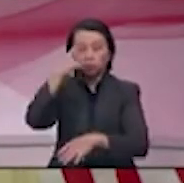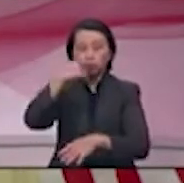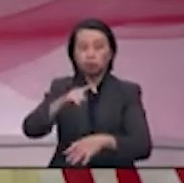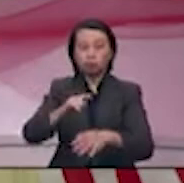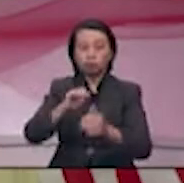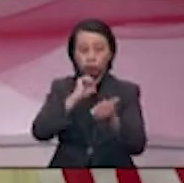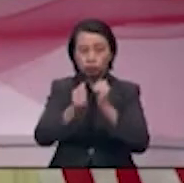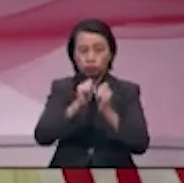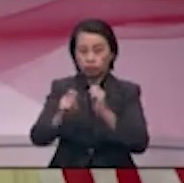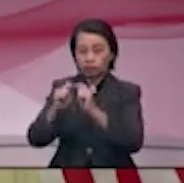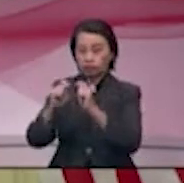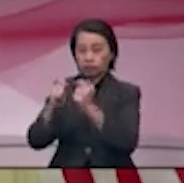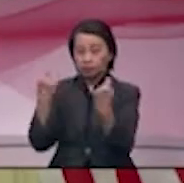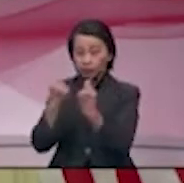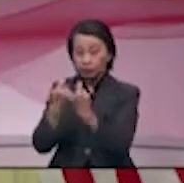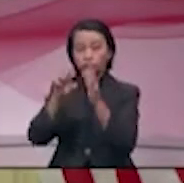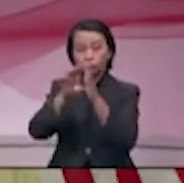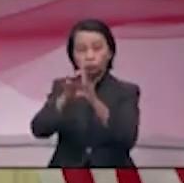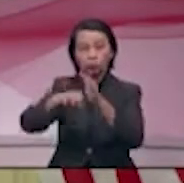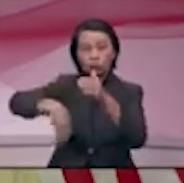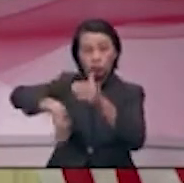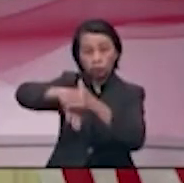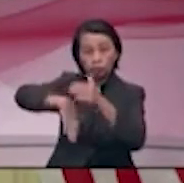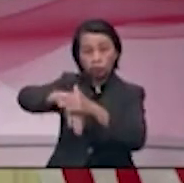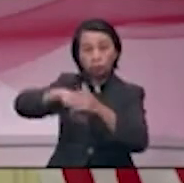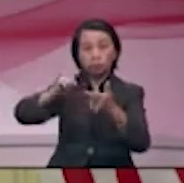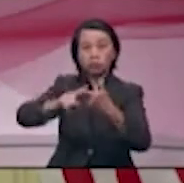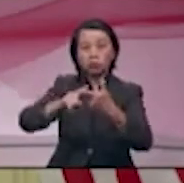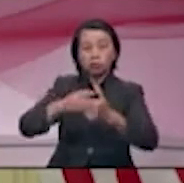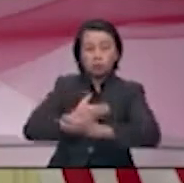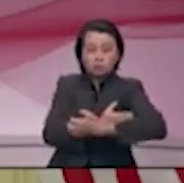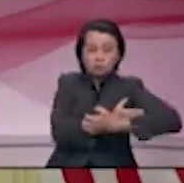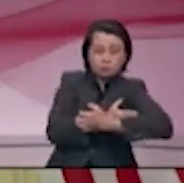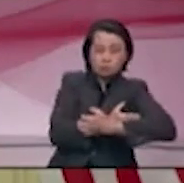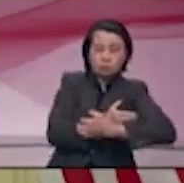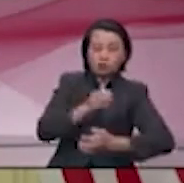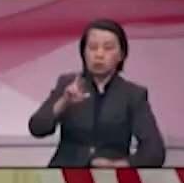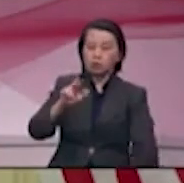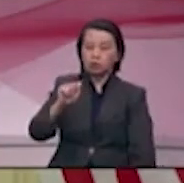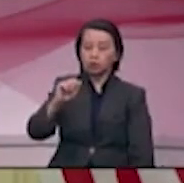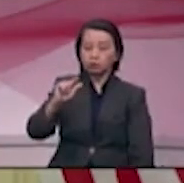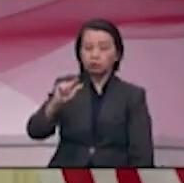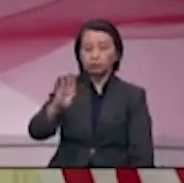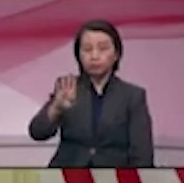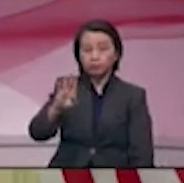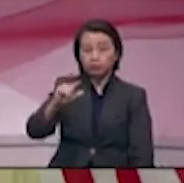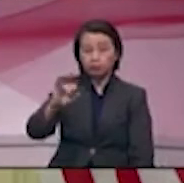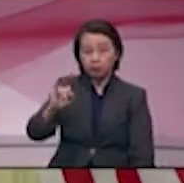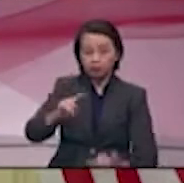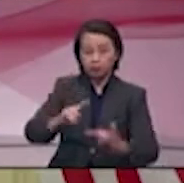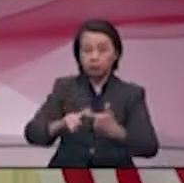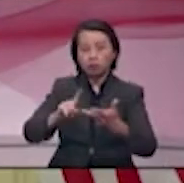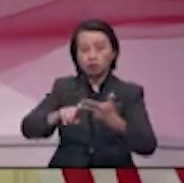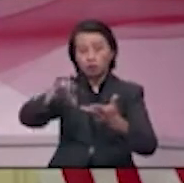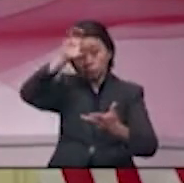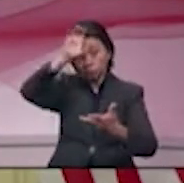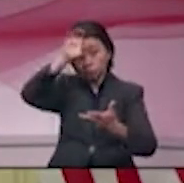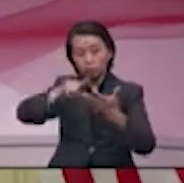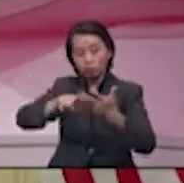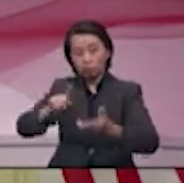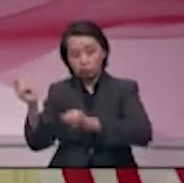sukan berpasukan seperti bola sepak Rabi hoki sepak takraw